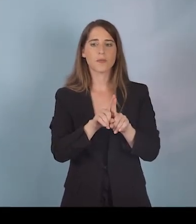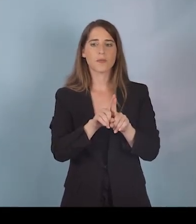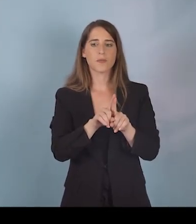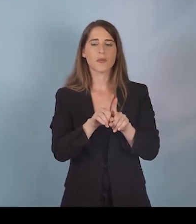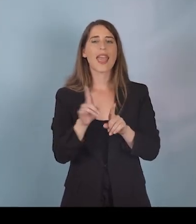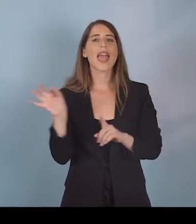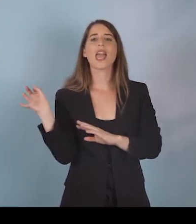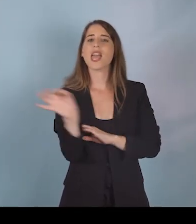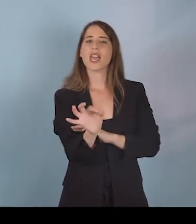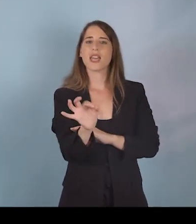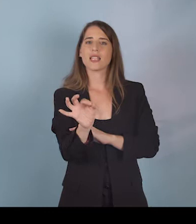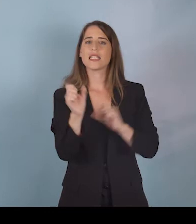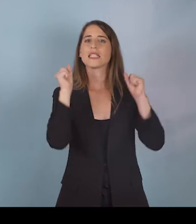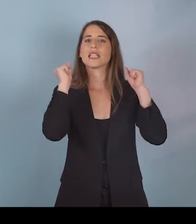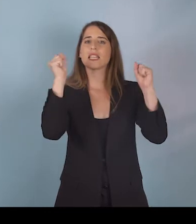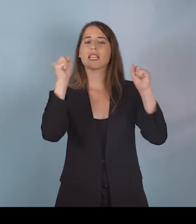Healthcare Foundation,